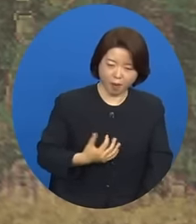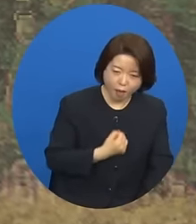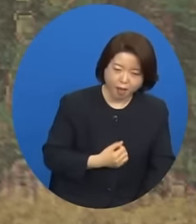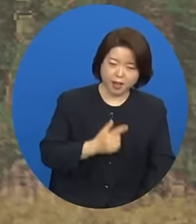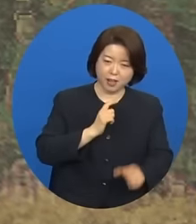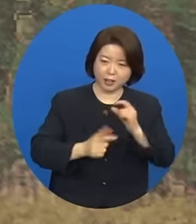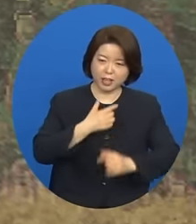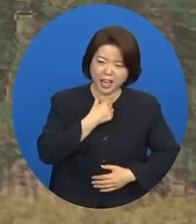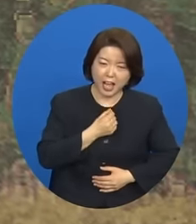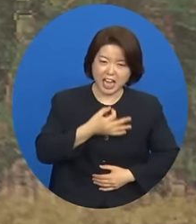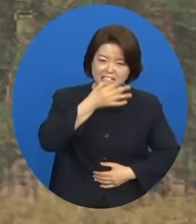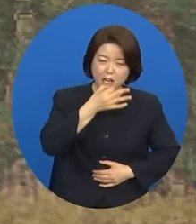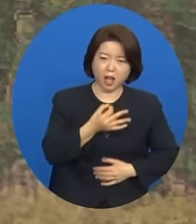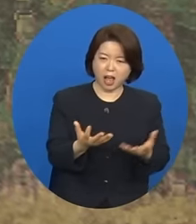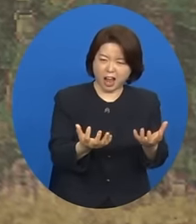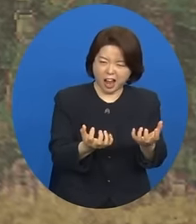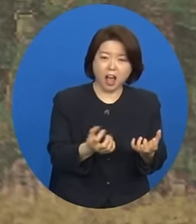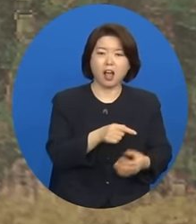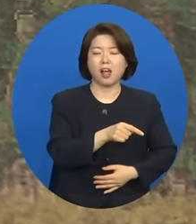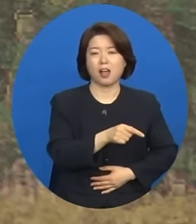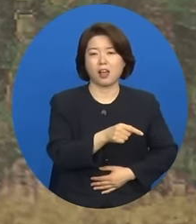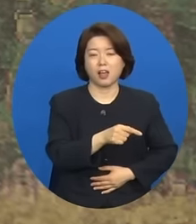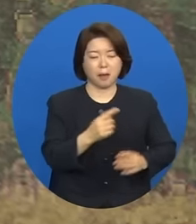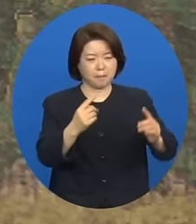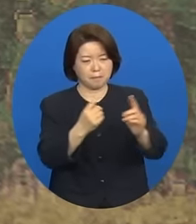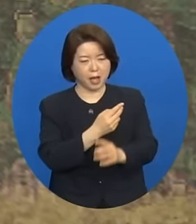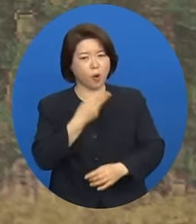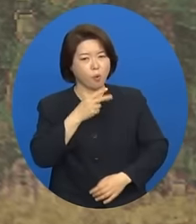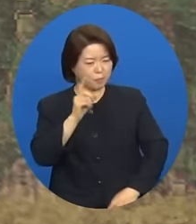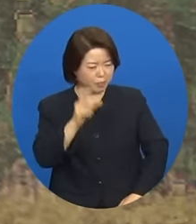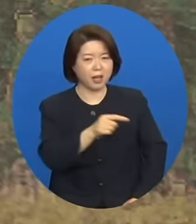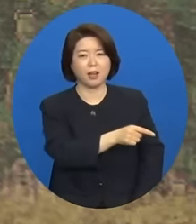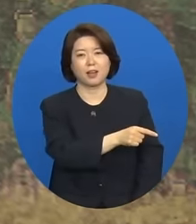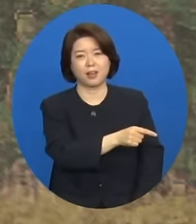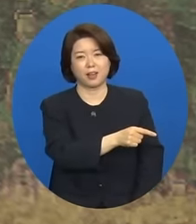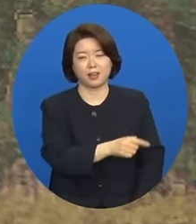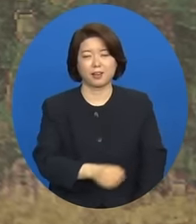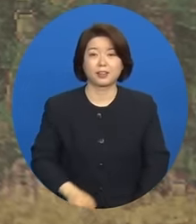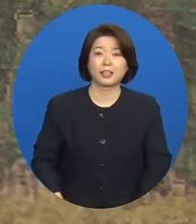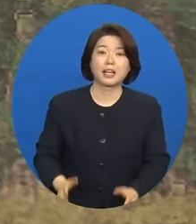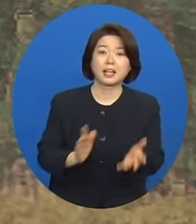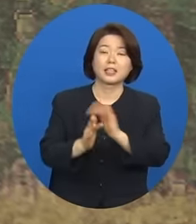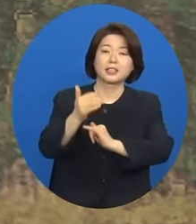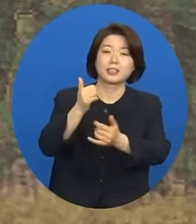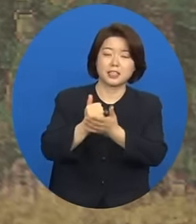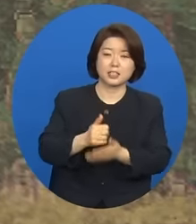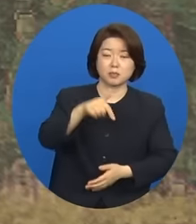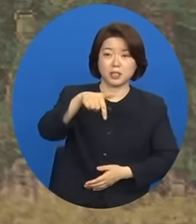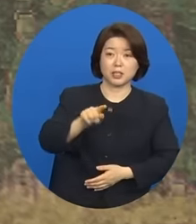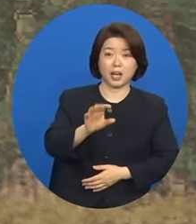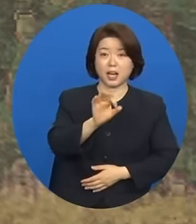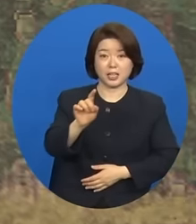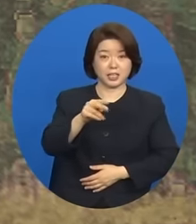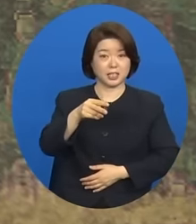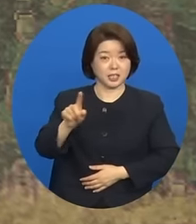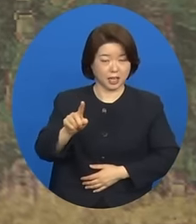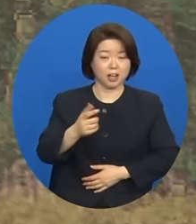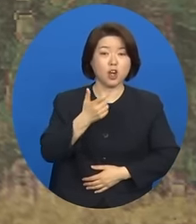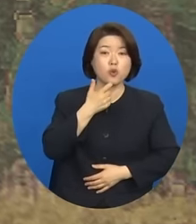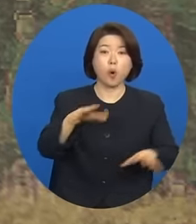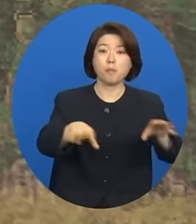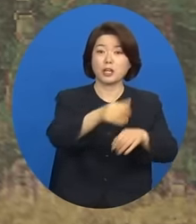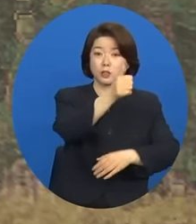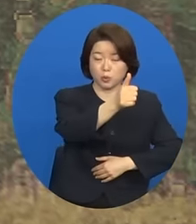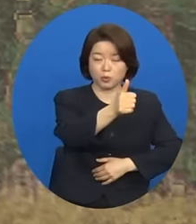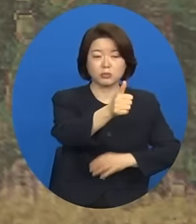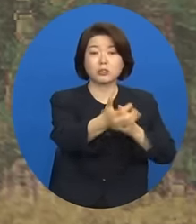원하는 그 모습이 변하지 않는 것을 보게 돼요. 예수님께서 이런 얘기를 하셨어요. 가이사의 것은 가이사에게 그 세금을